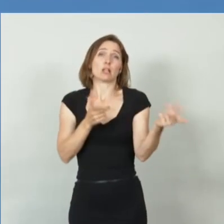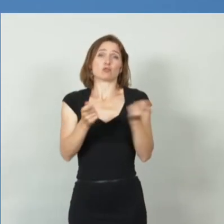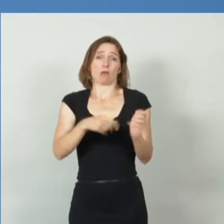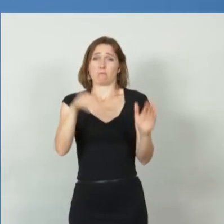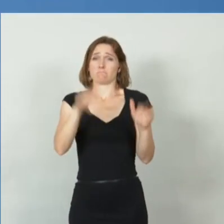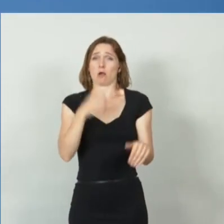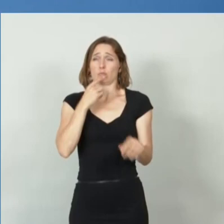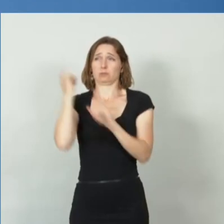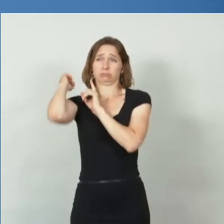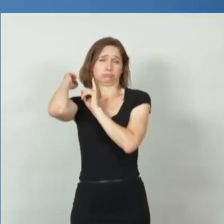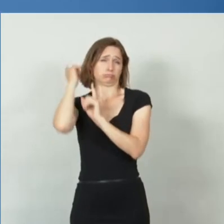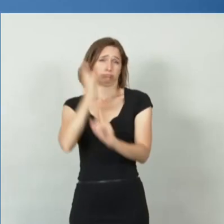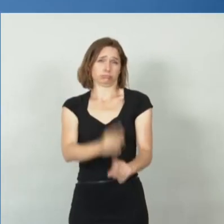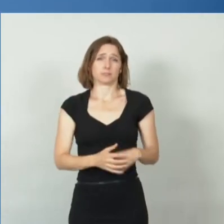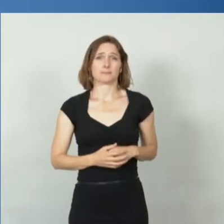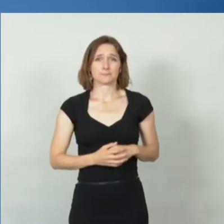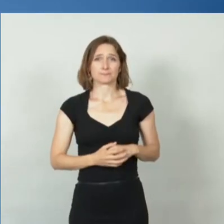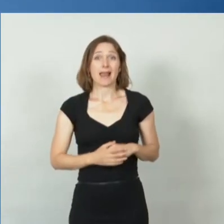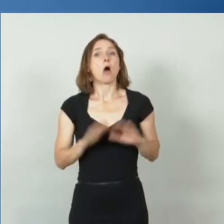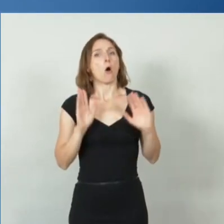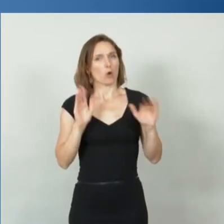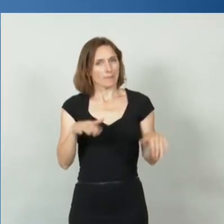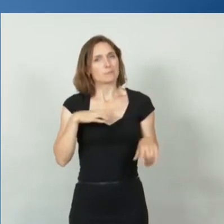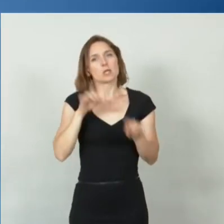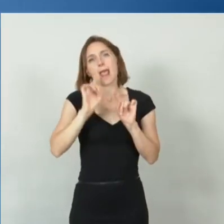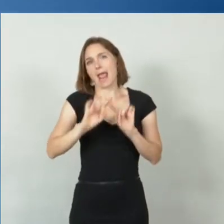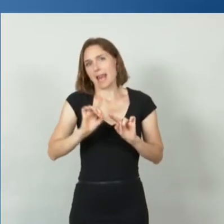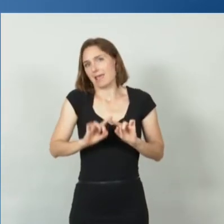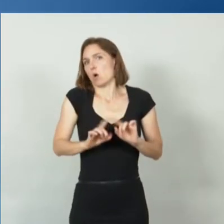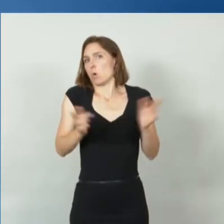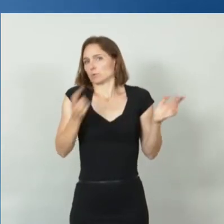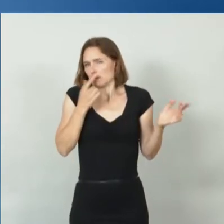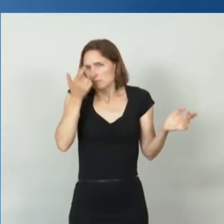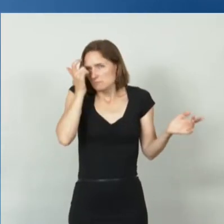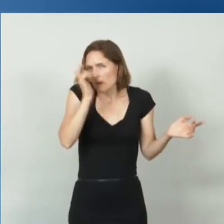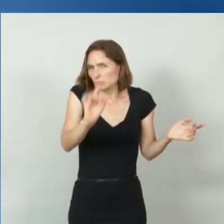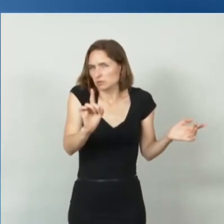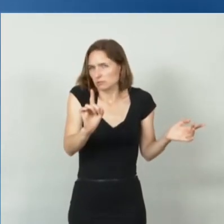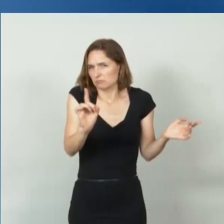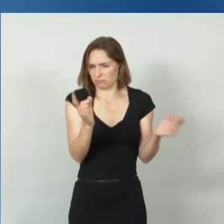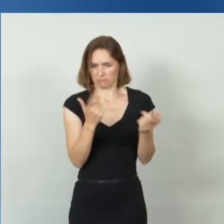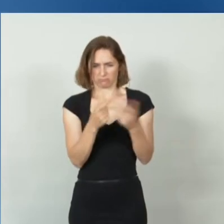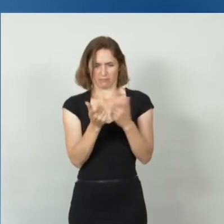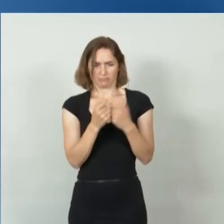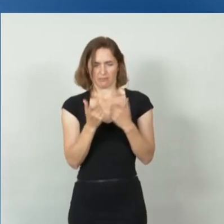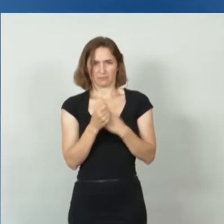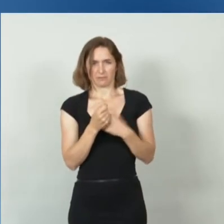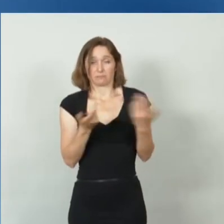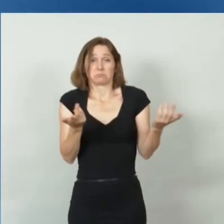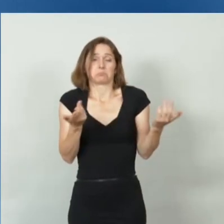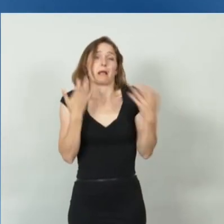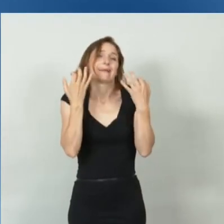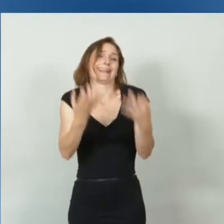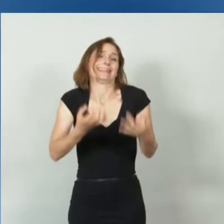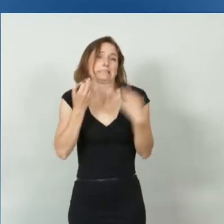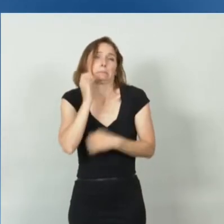années alors il existe tout de même des éléments d'incohérence qui sont devenus des grands classiques des must du